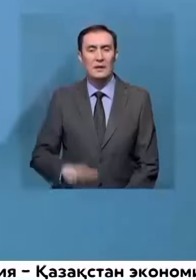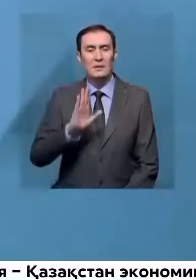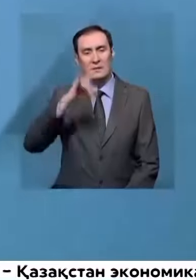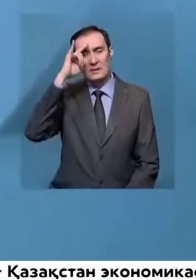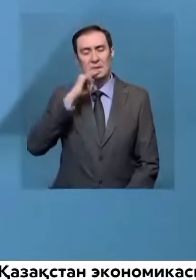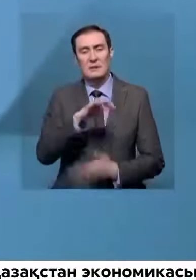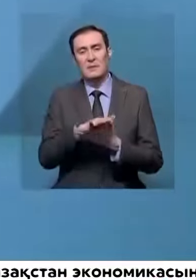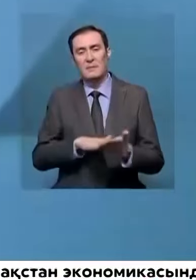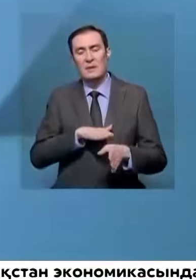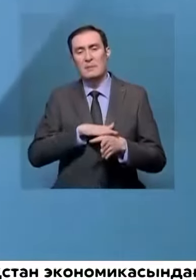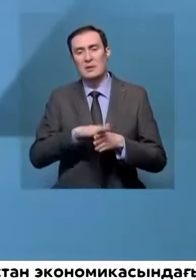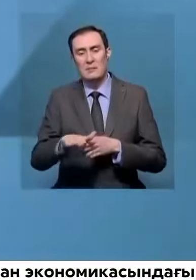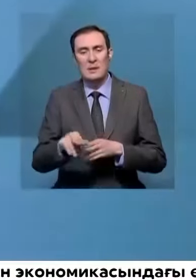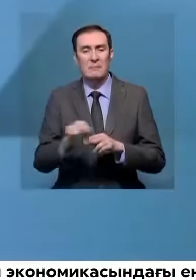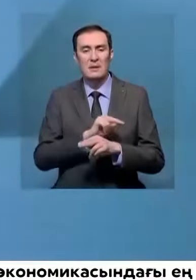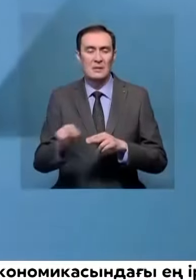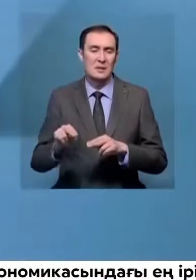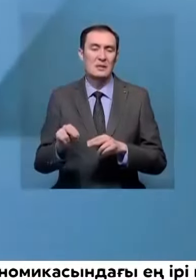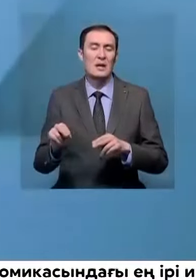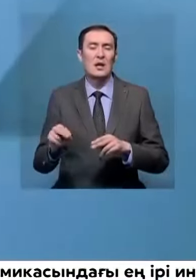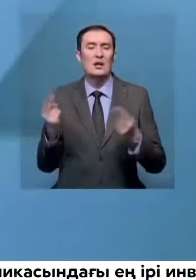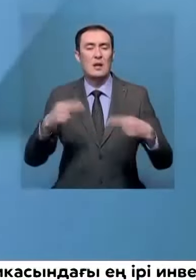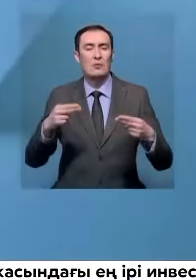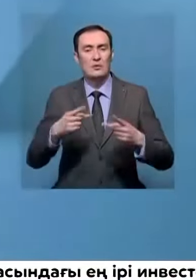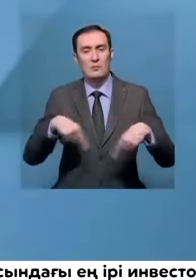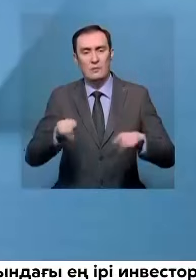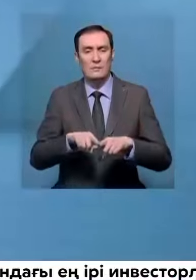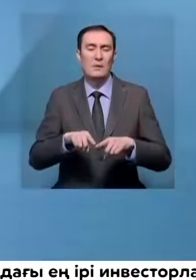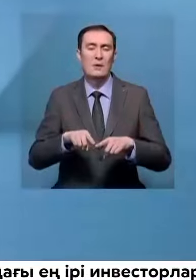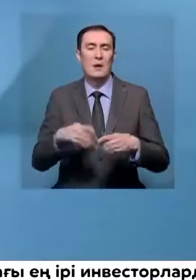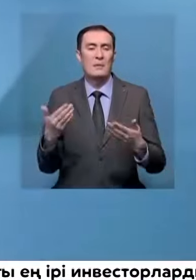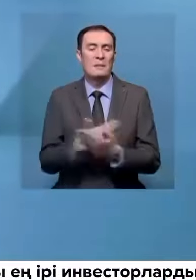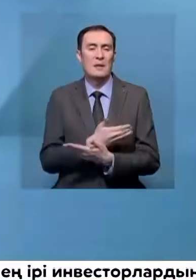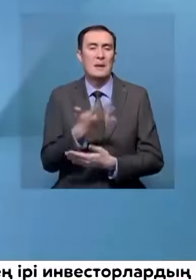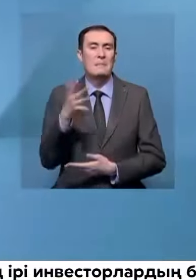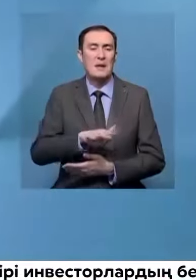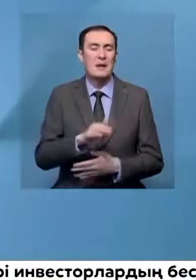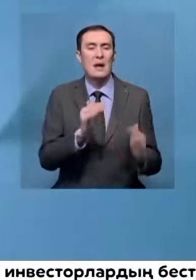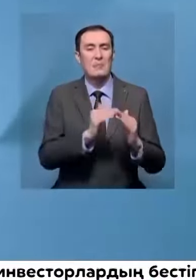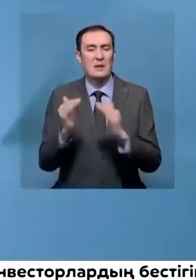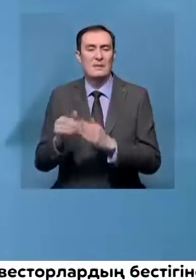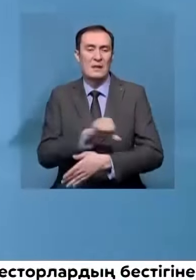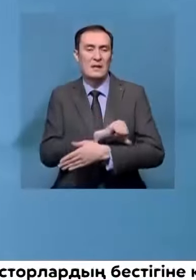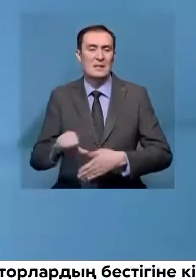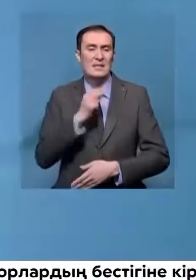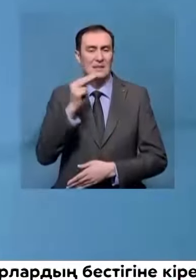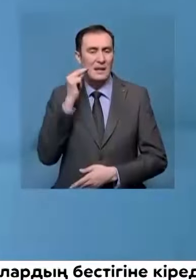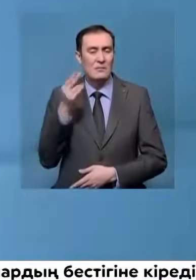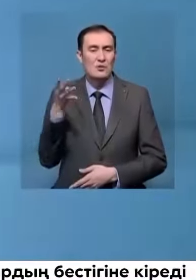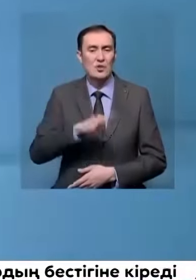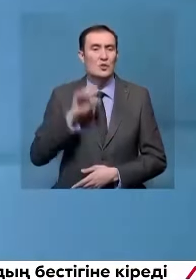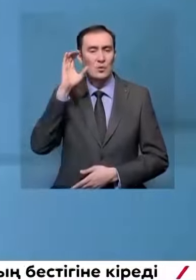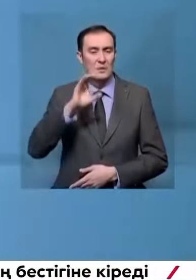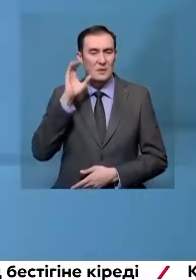В Казахстане продолжается полномасштабная модернизация таможенных пунктов пропуска. Обновят 5 объектов на границе с